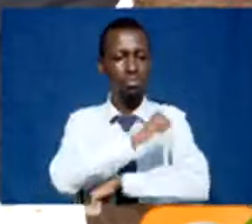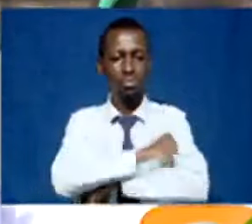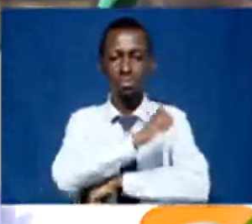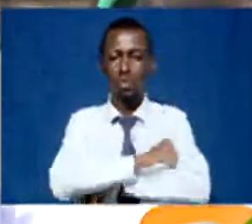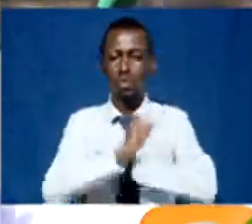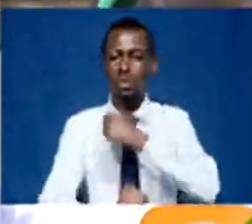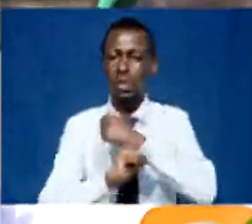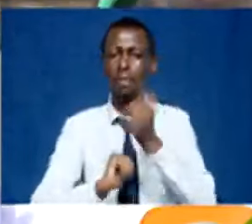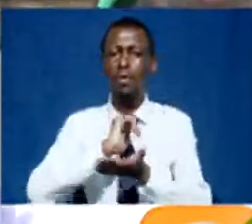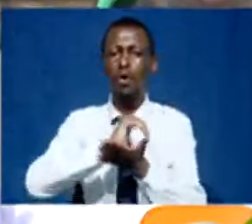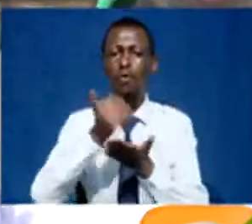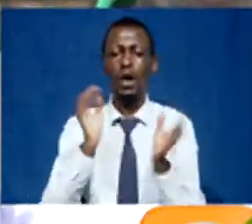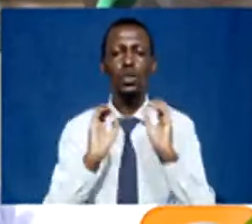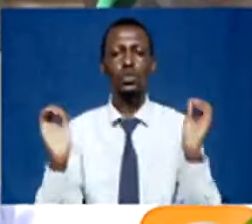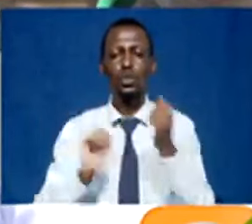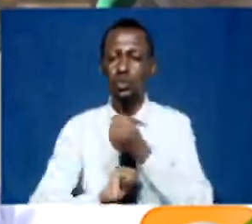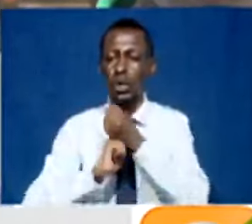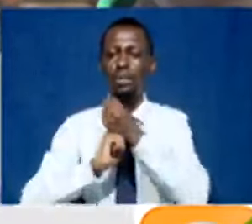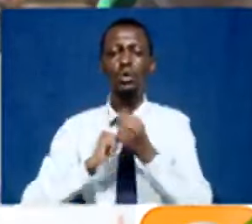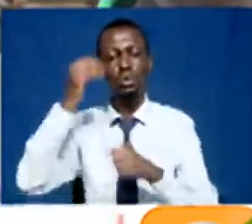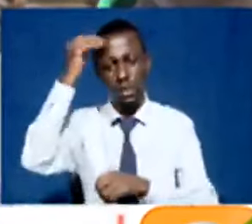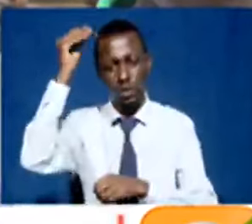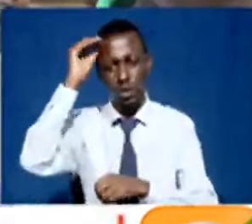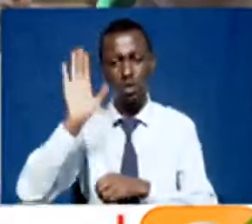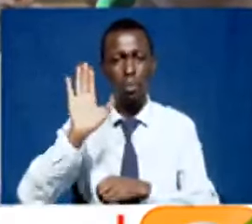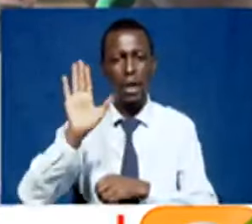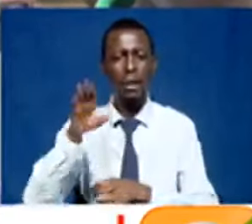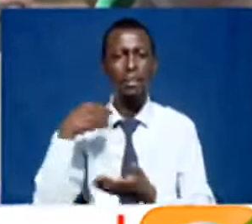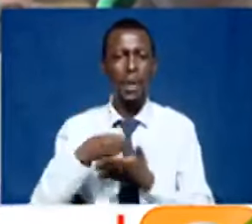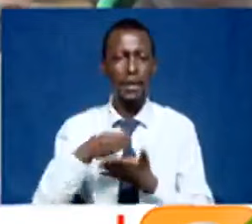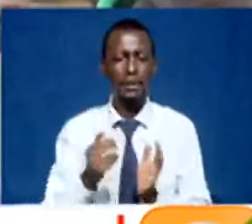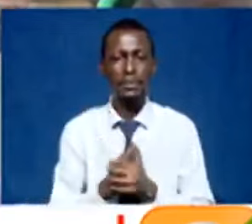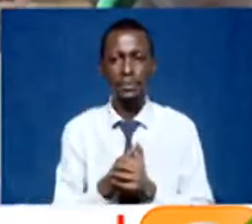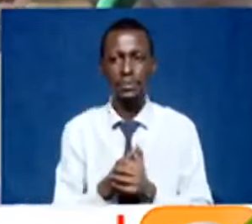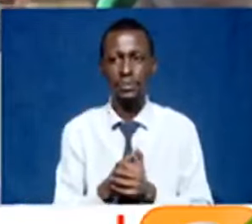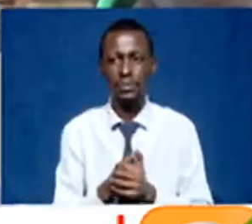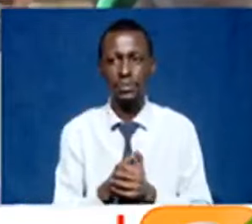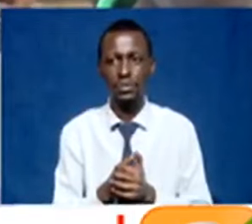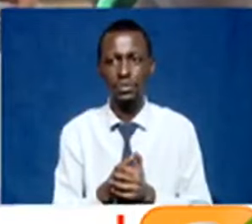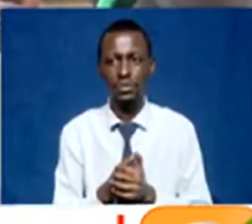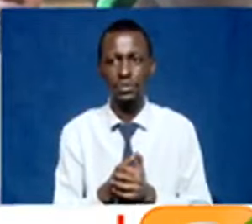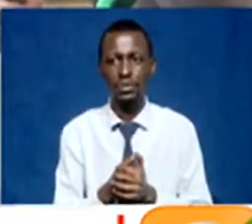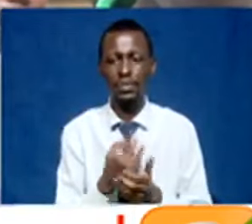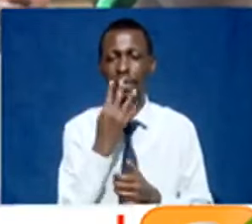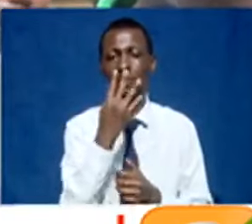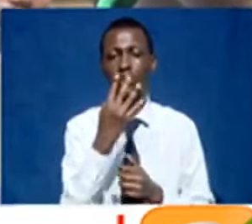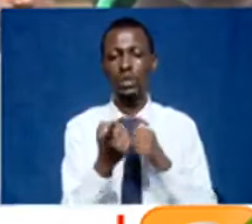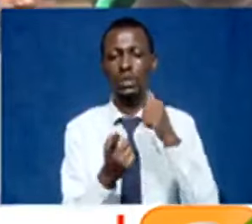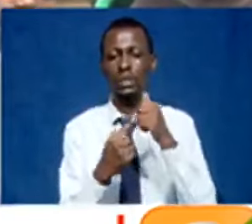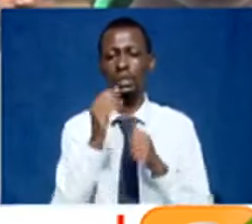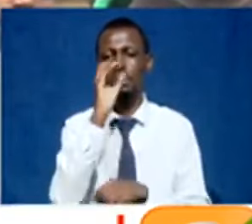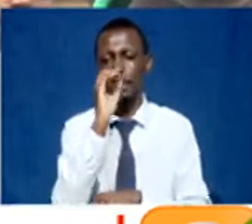education. 266. And na hiyo ni karibu almost 46% kwa